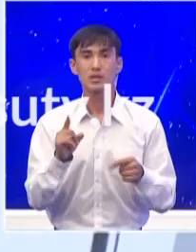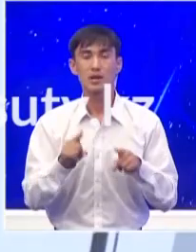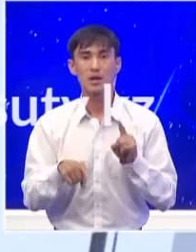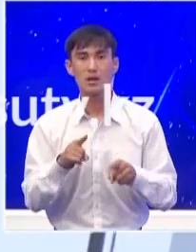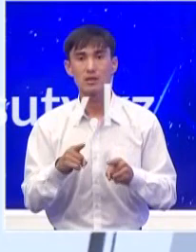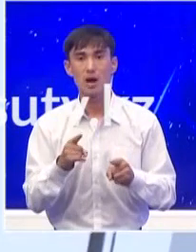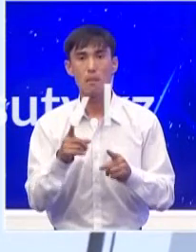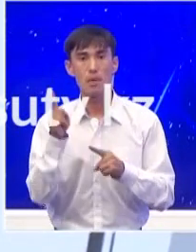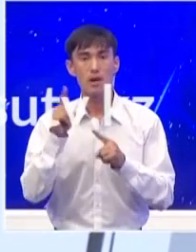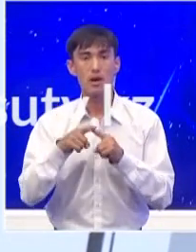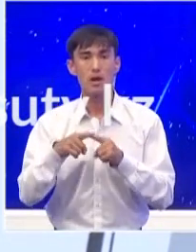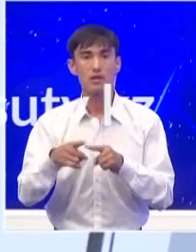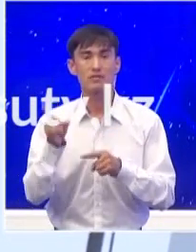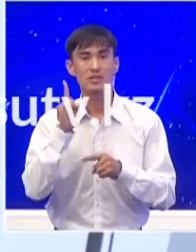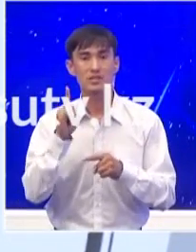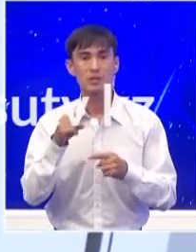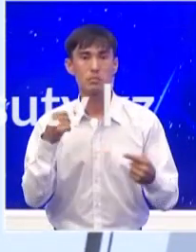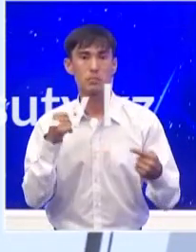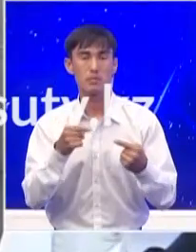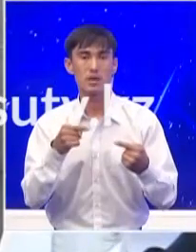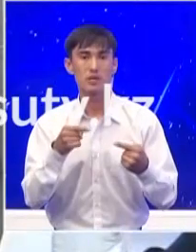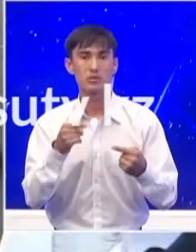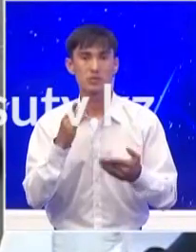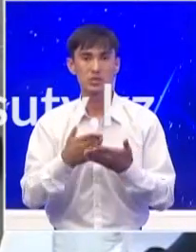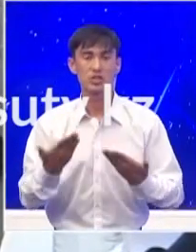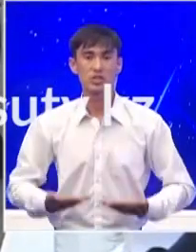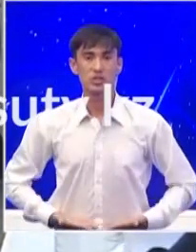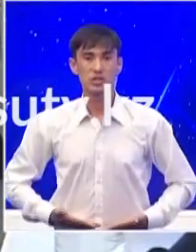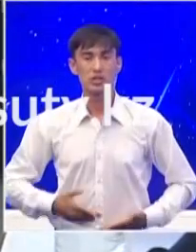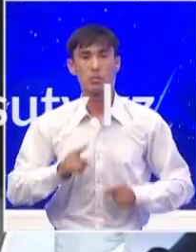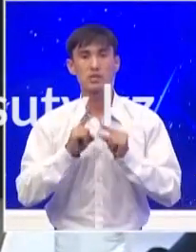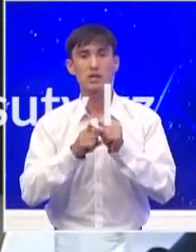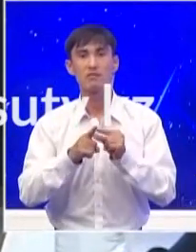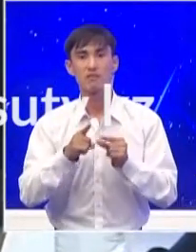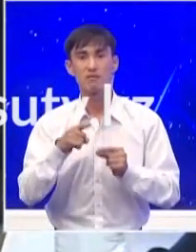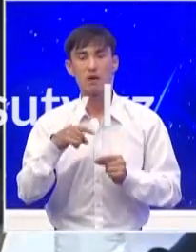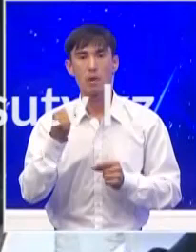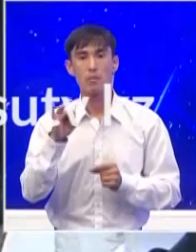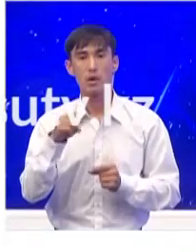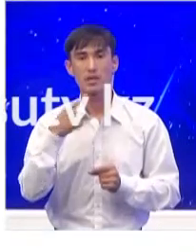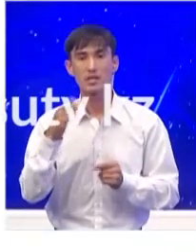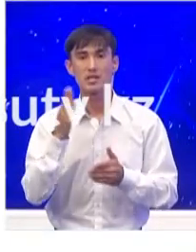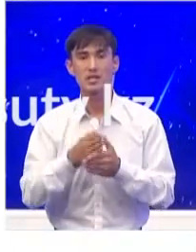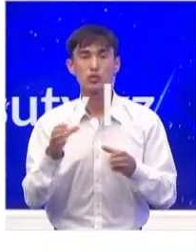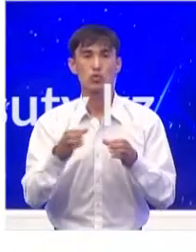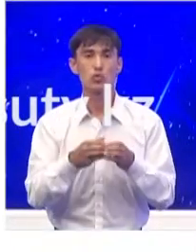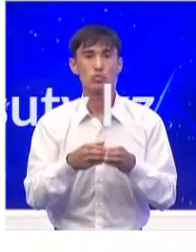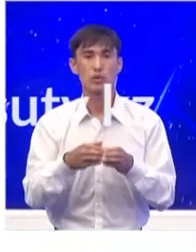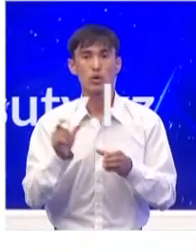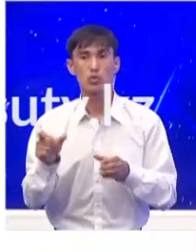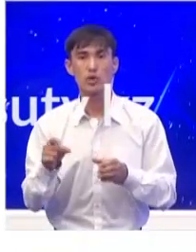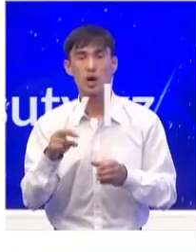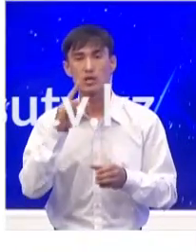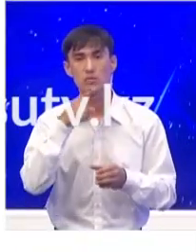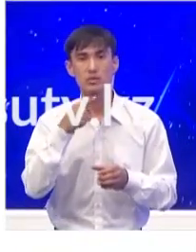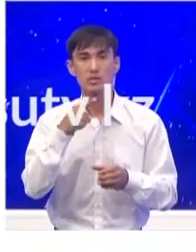препятствуют и жители населенных пунктов по словам ой mama doch методы существуют отдельные группы людей ошибочно полагающих что